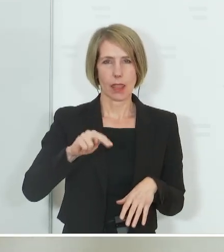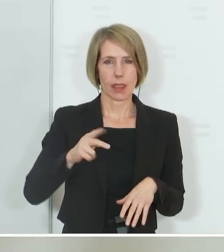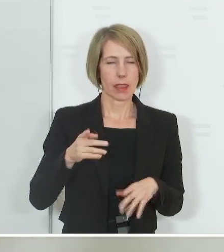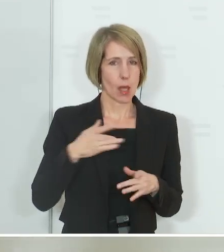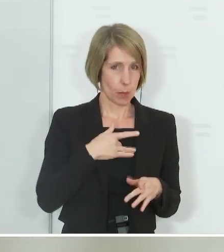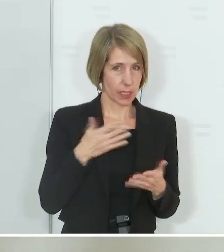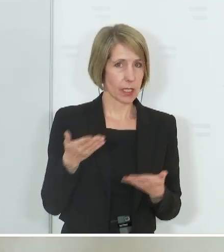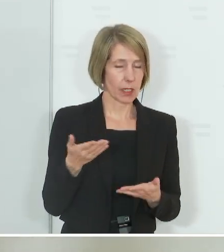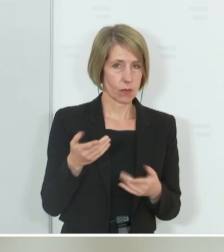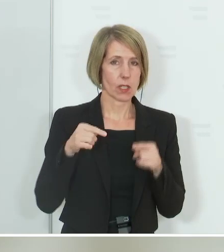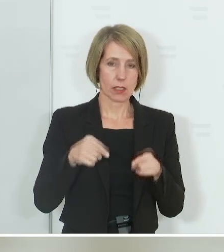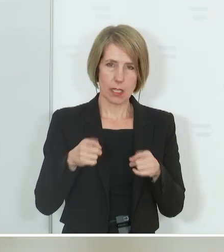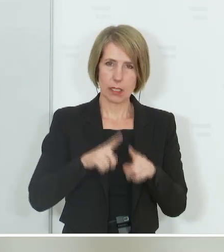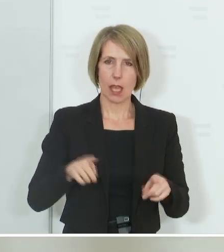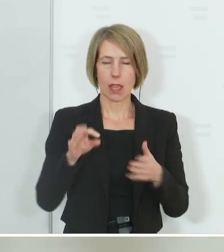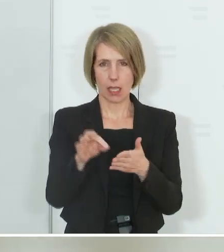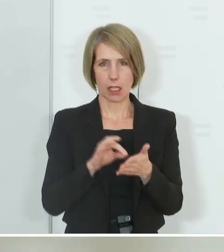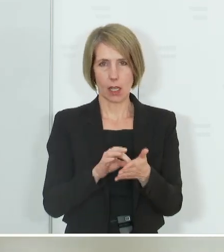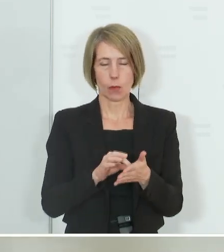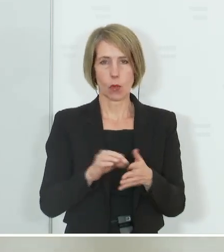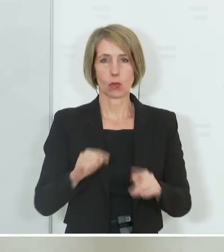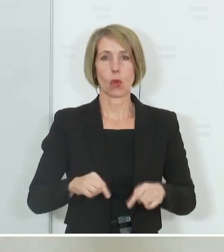betreffen wird. Das ist ein weiterer Punkt. Und dann